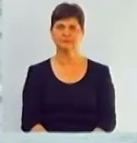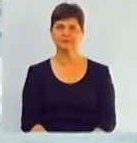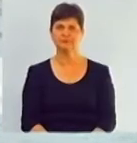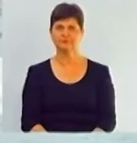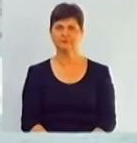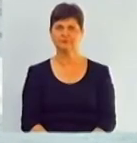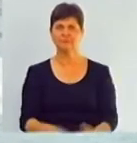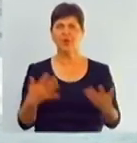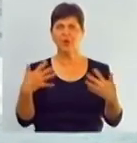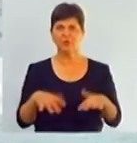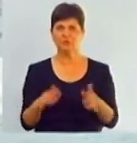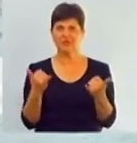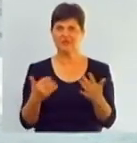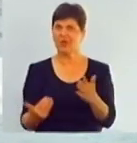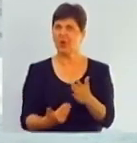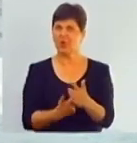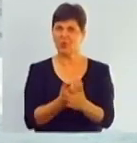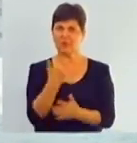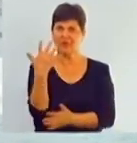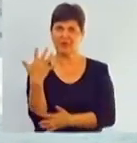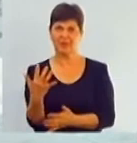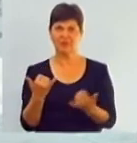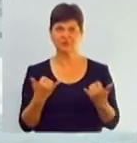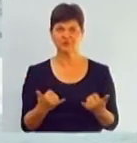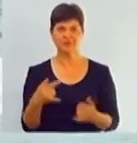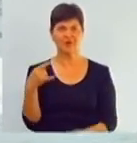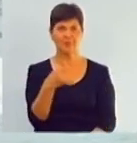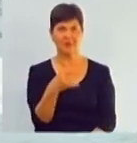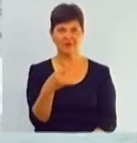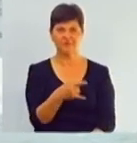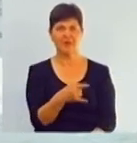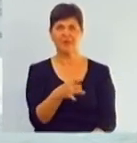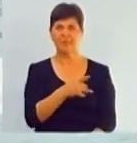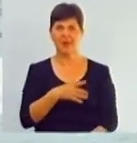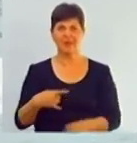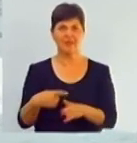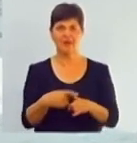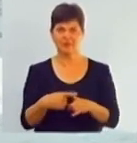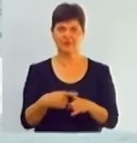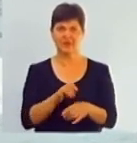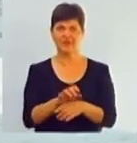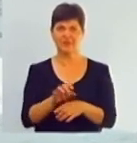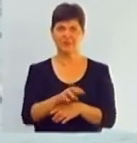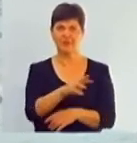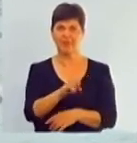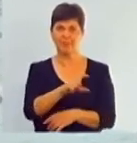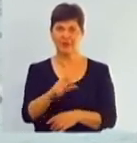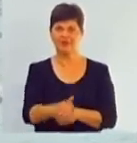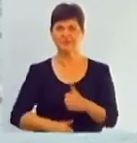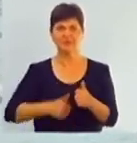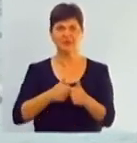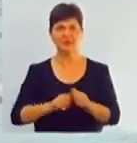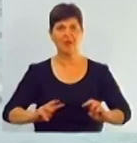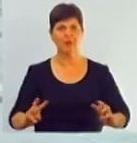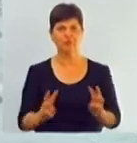Вже сьогодні 5 нових та сучасних машин білоруського виробництва МАЗ приєднаються до роботи у пожежно-рятувальних частинах